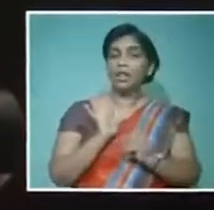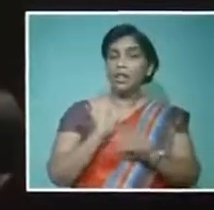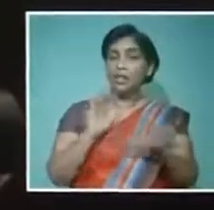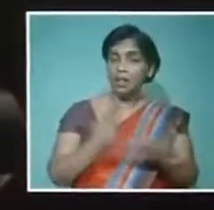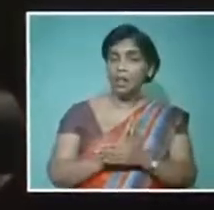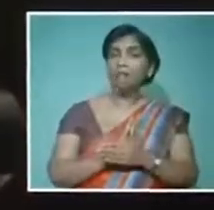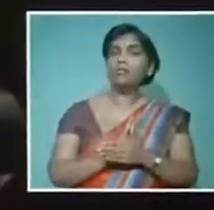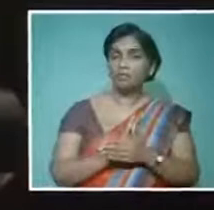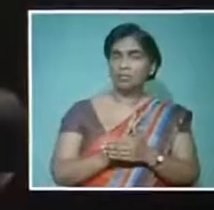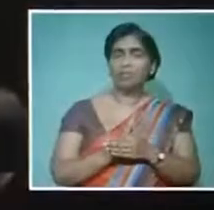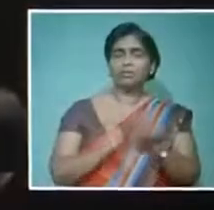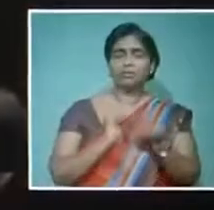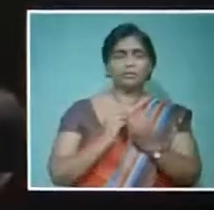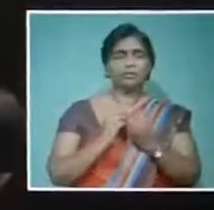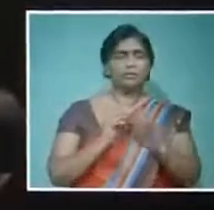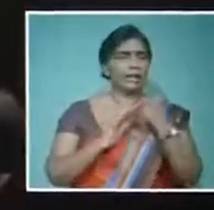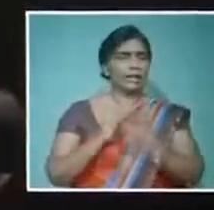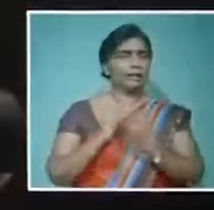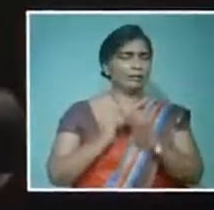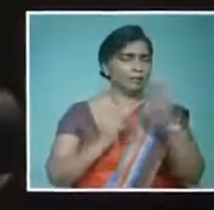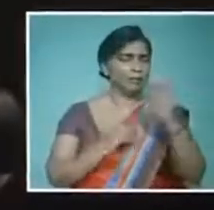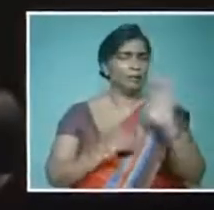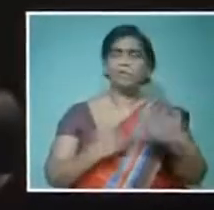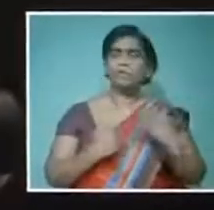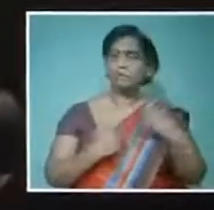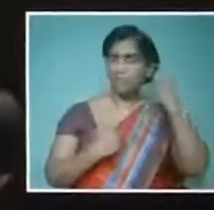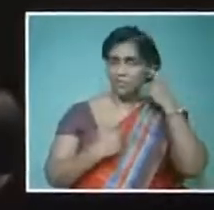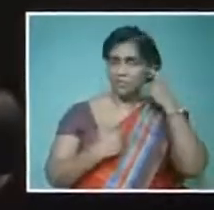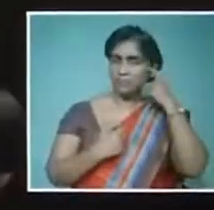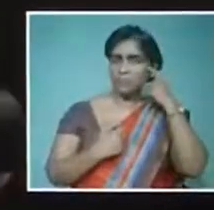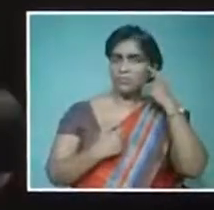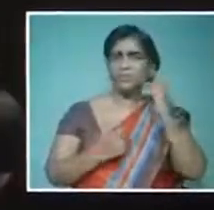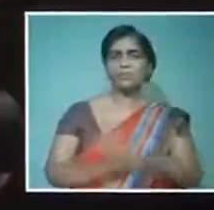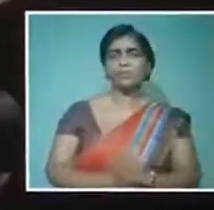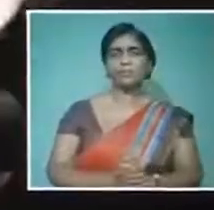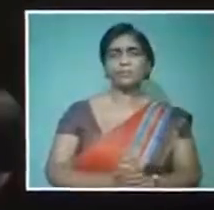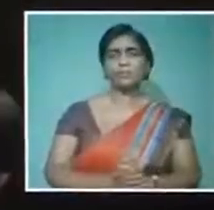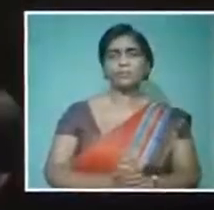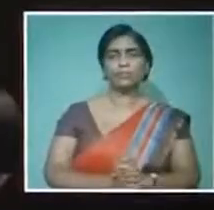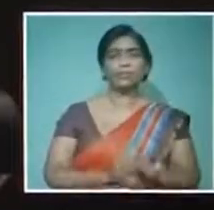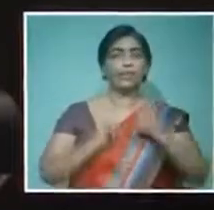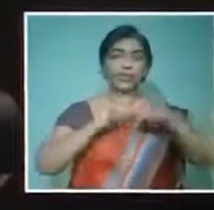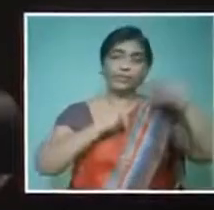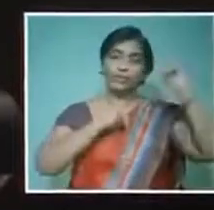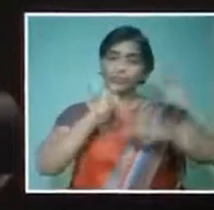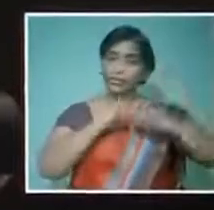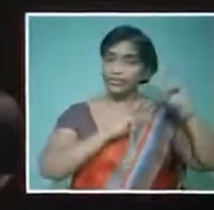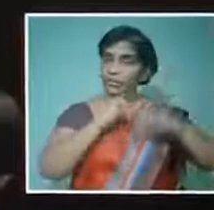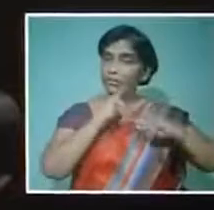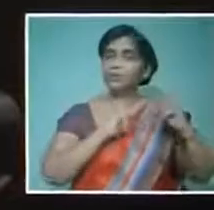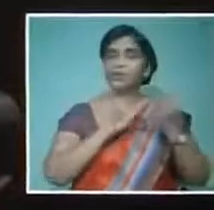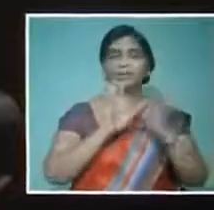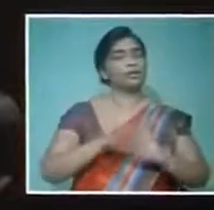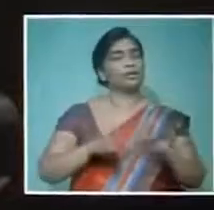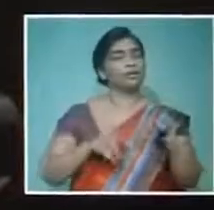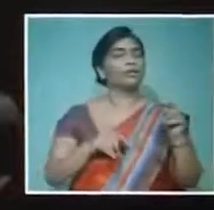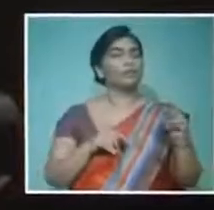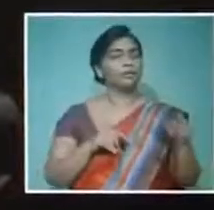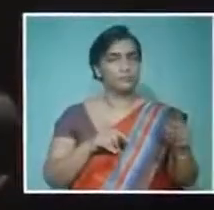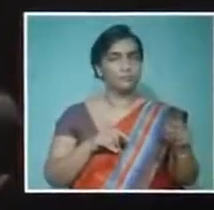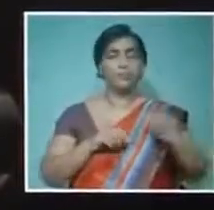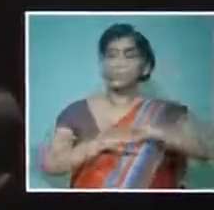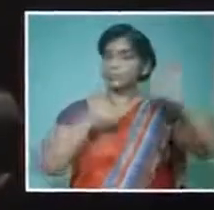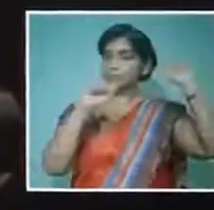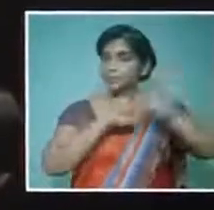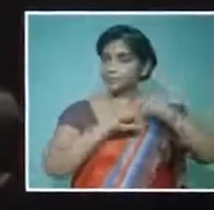தொழிற்சங்க போராட்டம் முழுமையாக பாதுகாப்பு படையினால் நட்டுப்படுத்தப்பட்டது அவர்களுடைய ஊடக சந்திப்பின் போது அங்கு இடைவெளி ஏற்படுத்தப்பட்டது ஒரு